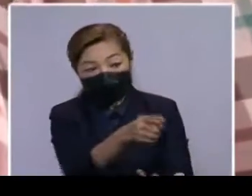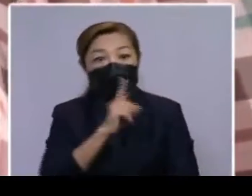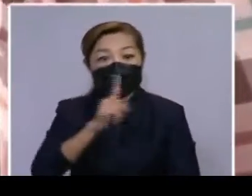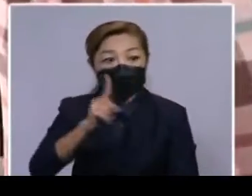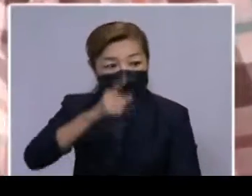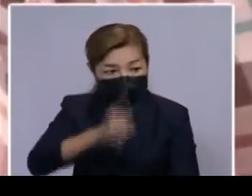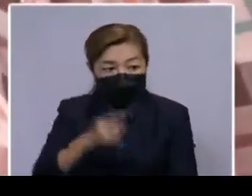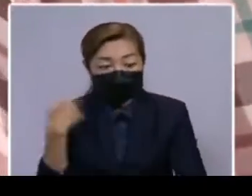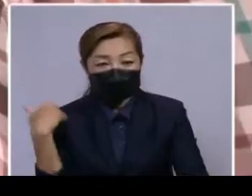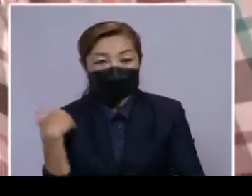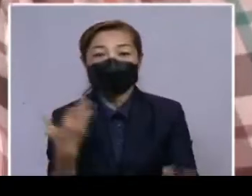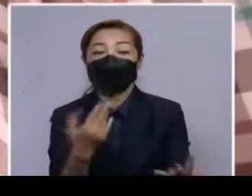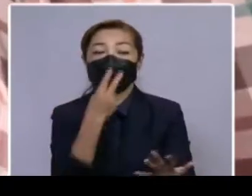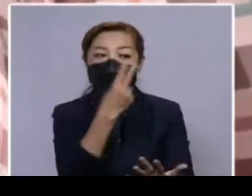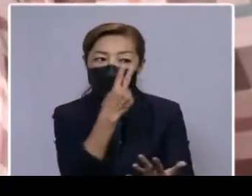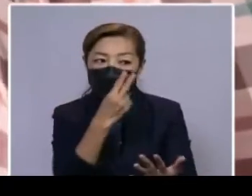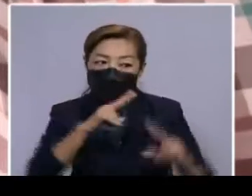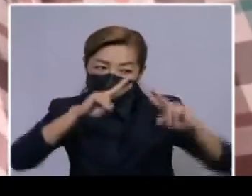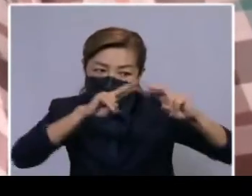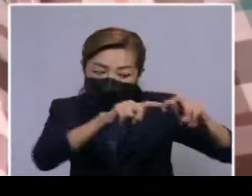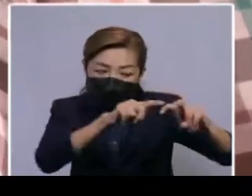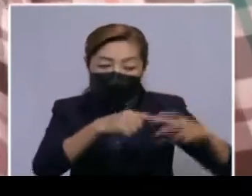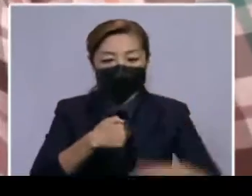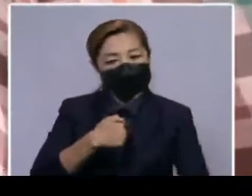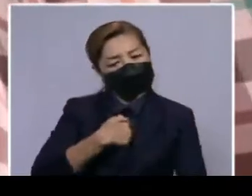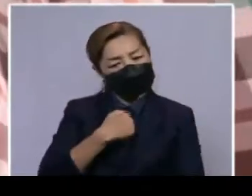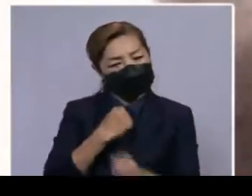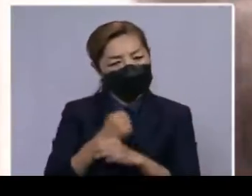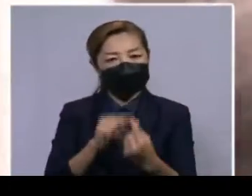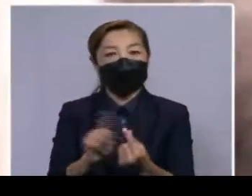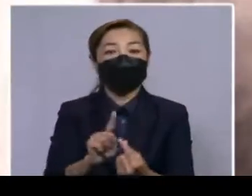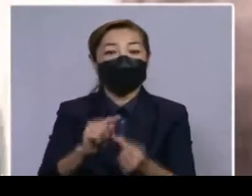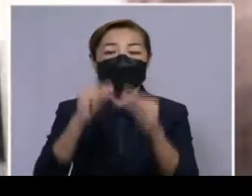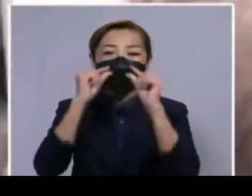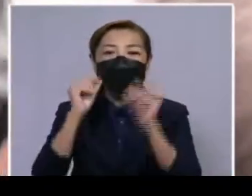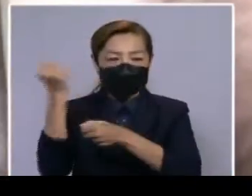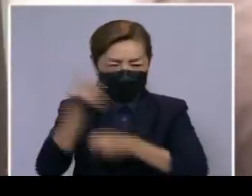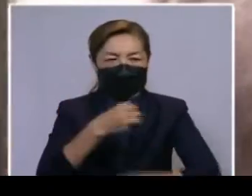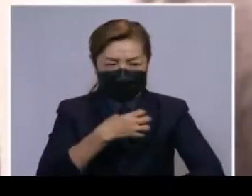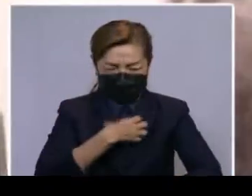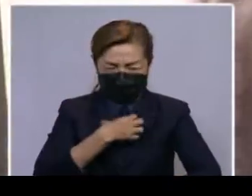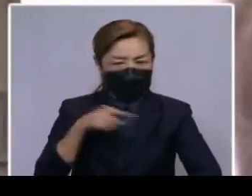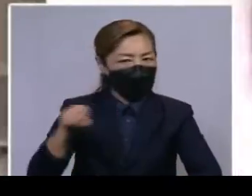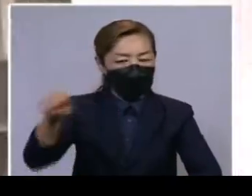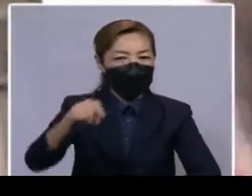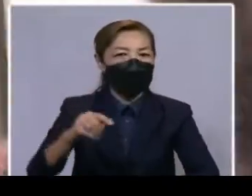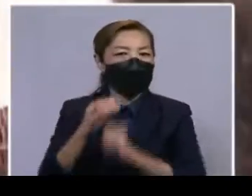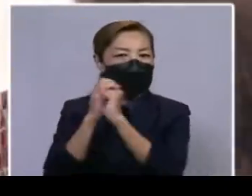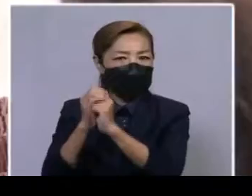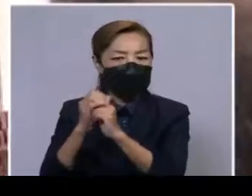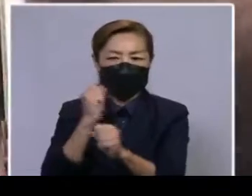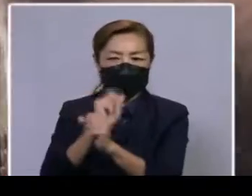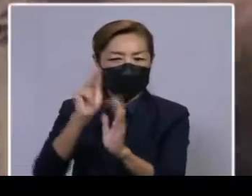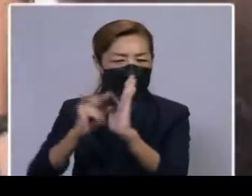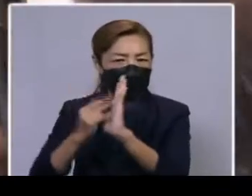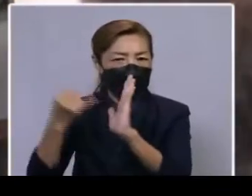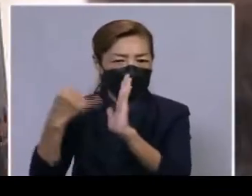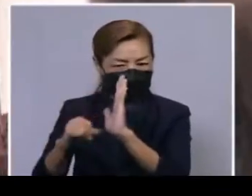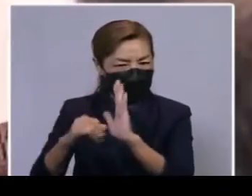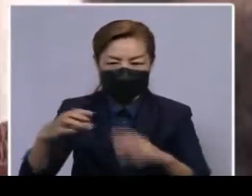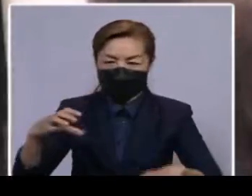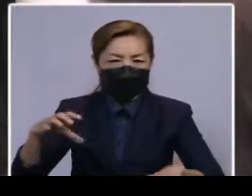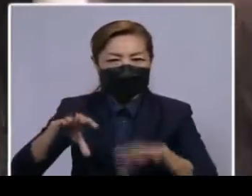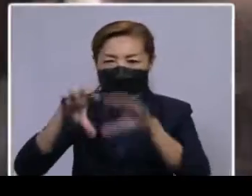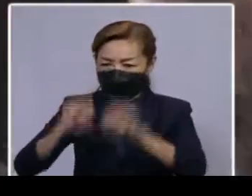แล้วก็จะทำอะไรได้บ้างอ่ะนะคะเพราะว่าคุณชูวิทย์ก็บอกว่าอยากกวาดล้างทุนจีนสีเทาให้มันหมดไปด้านใน